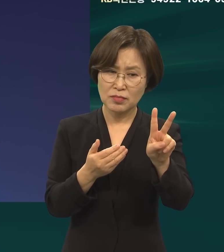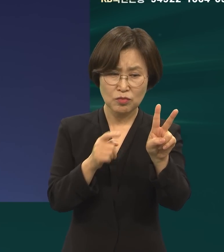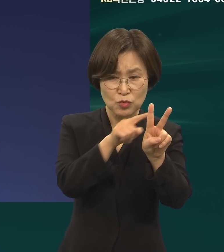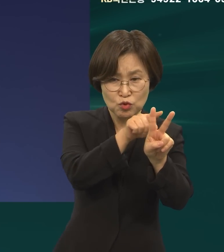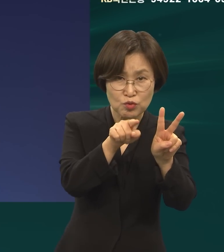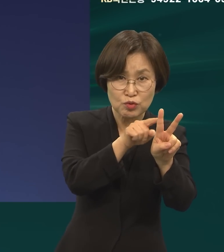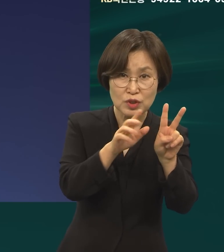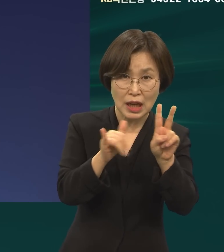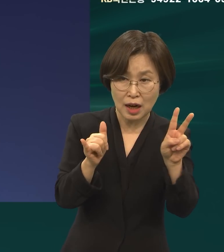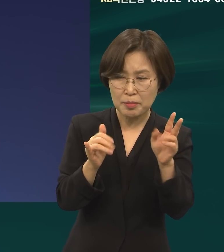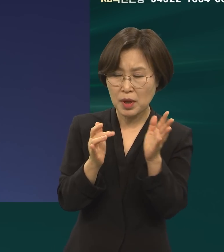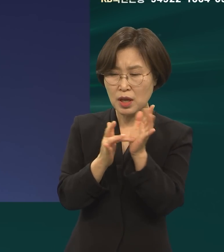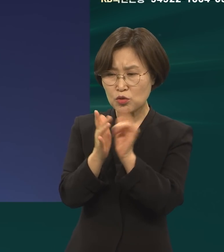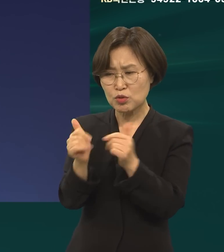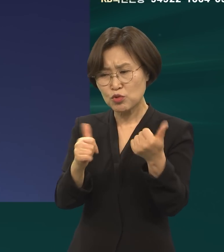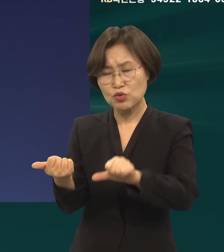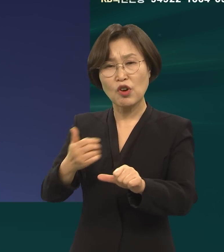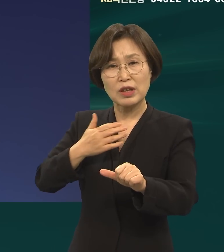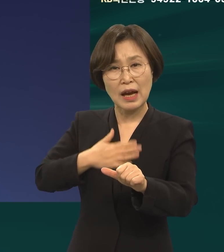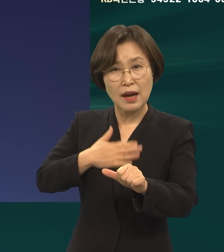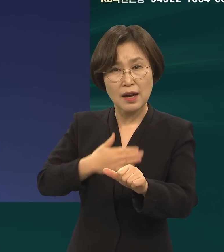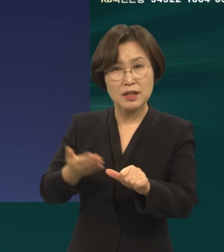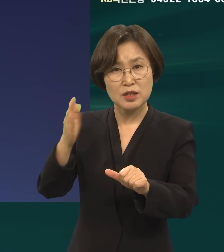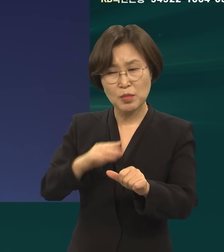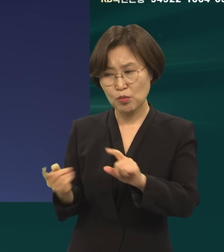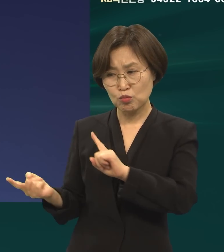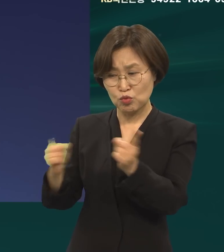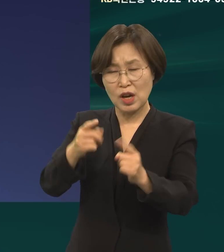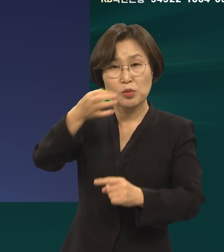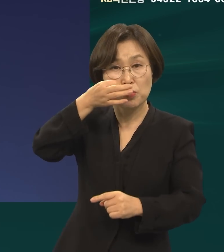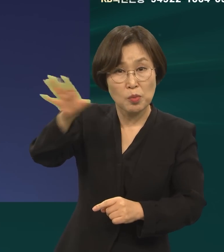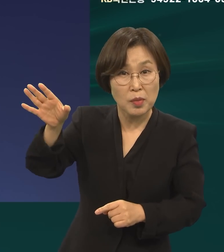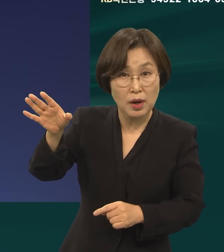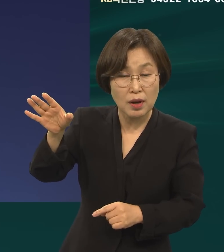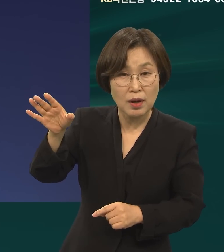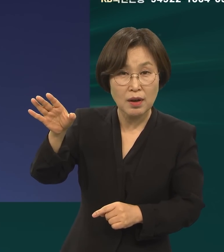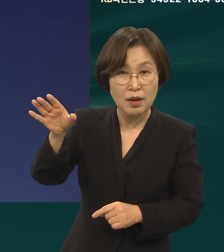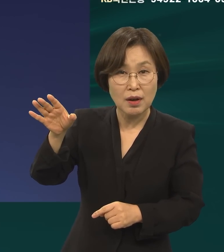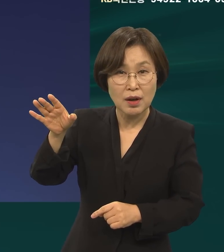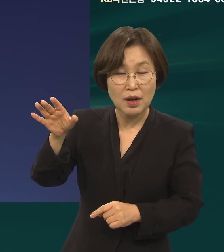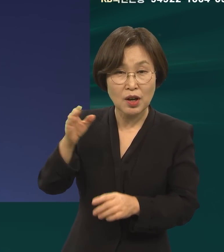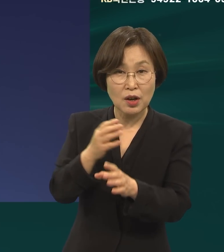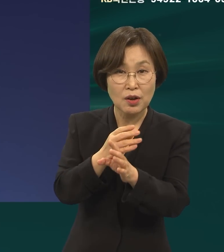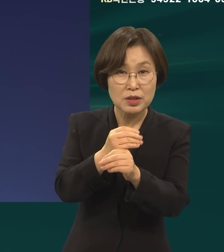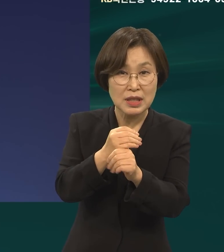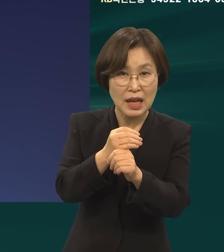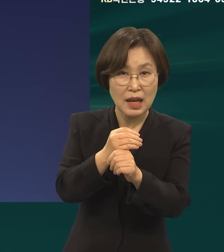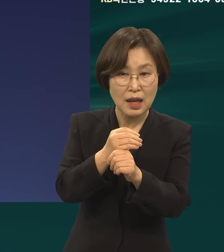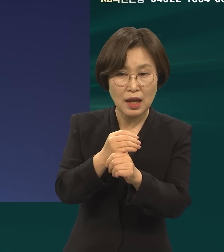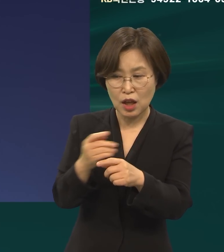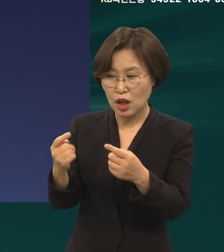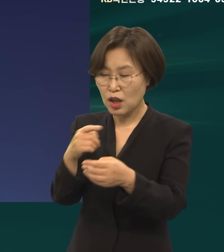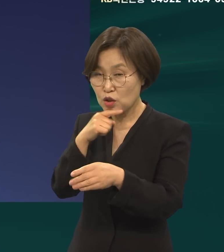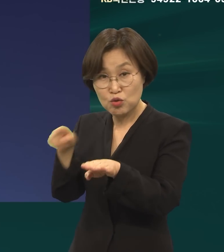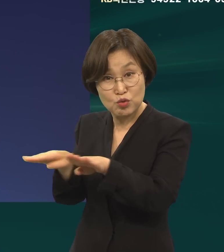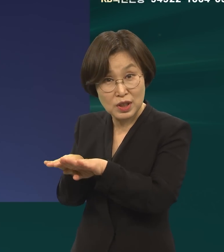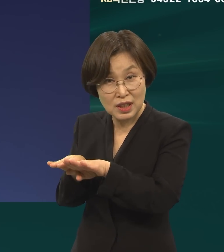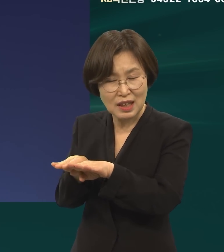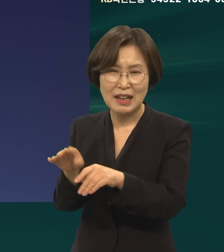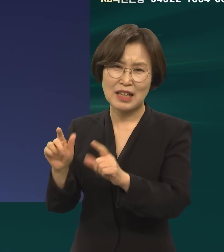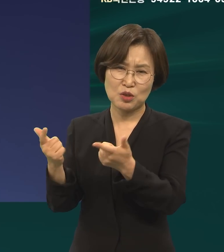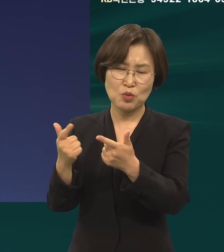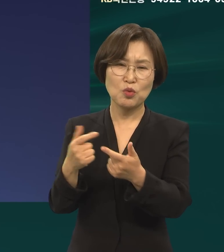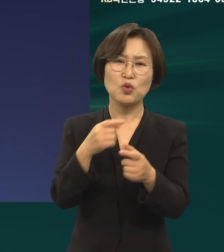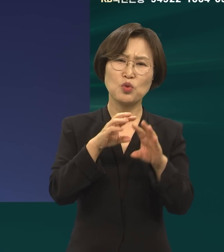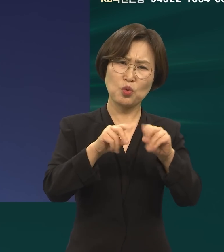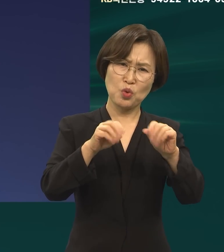아는데 부활하셨다는 것은 보지 못했습니다. 무슨 요일을 살고 있어요? 주일이에요? 토요일이에요? 토요일을 살고